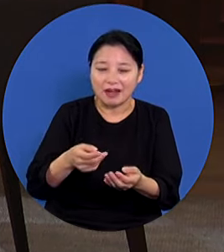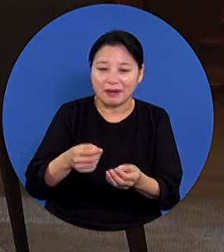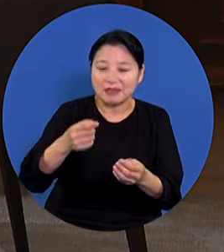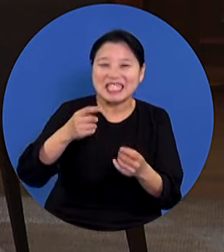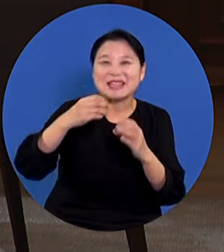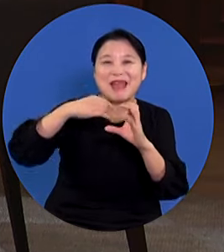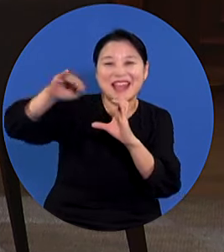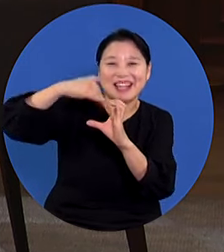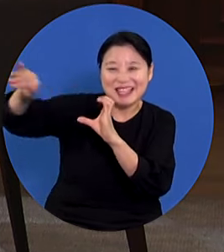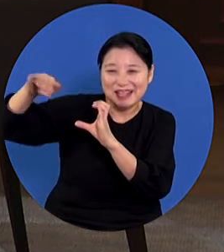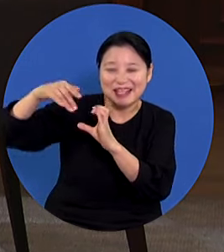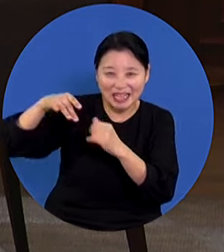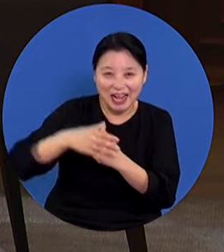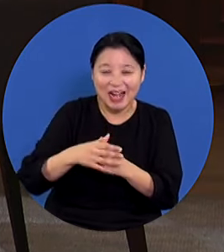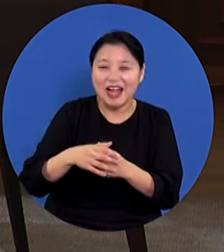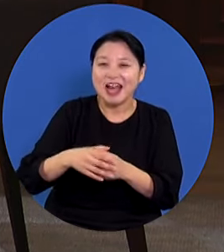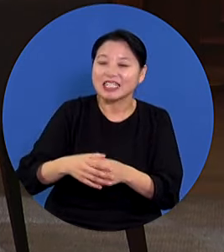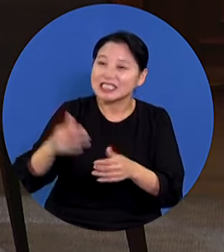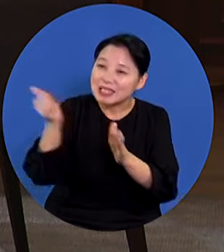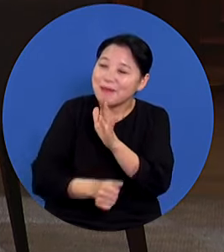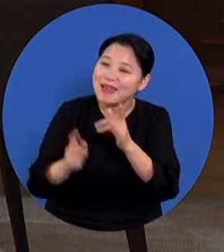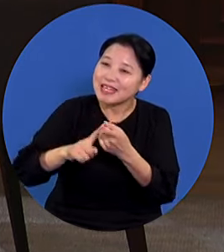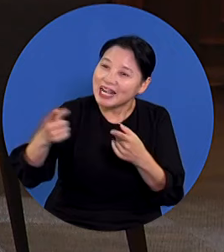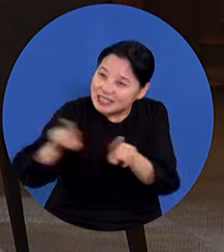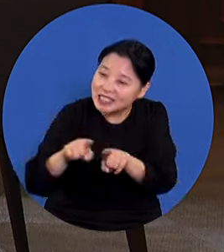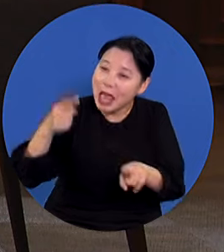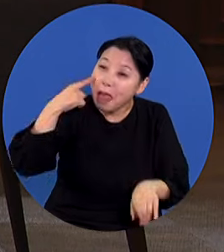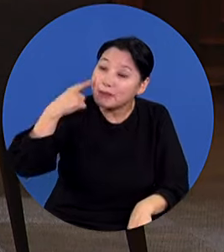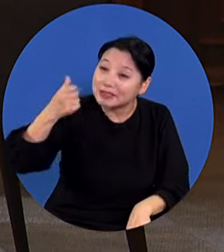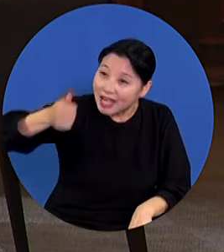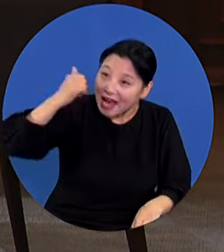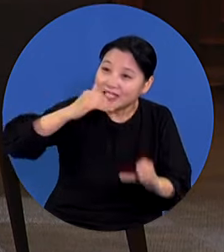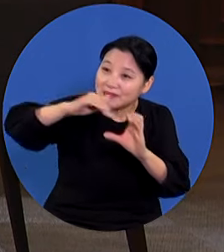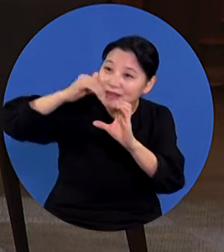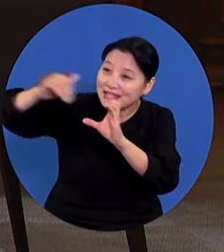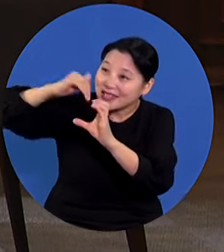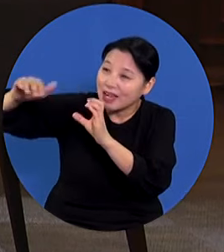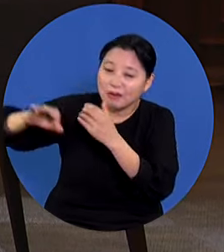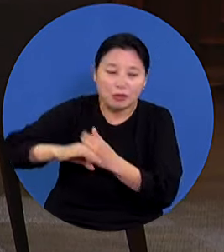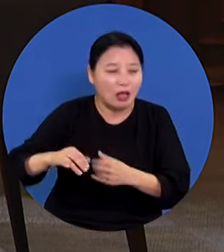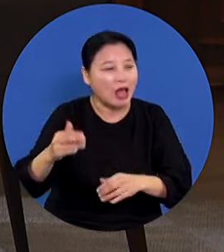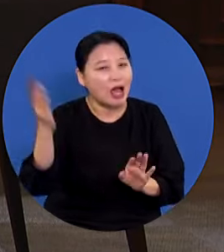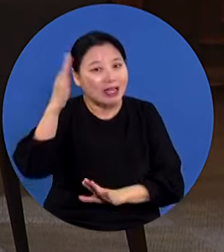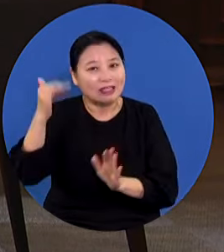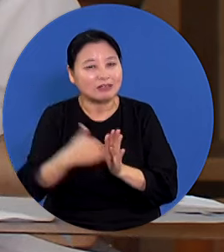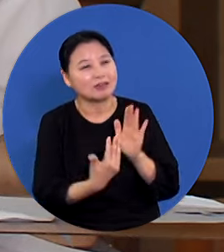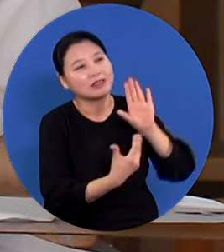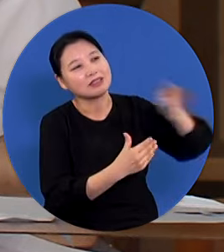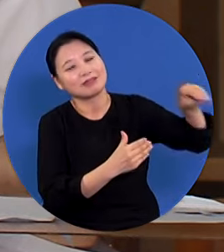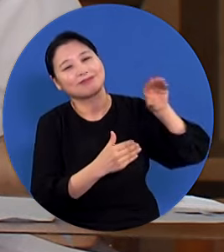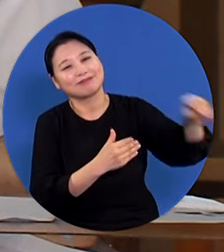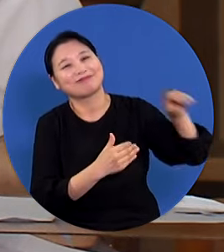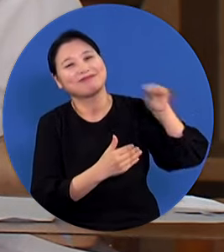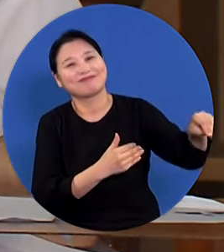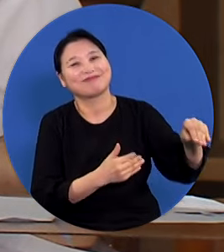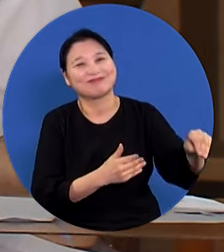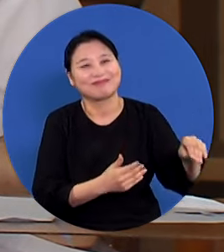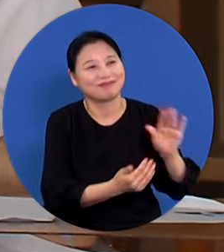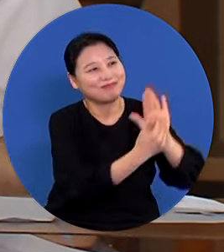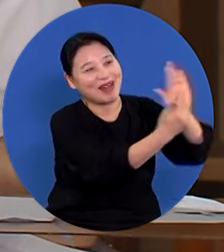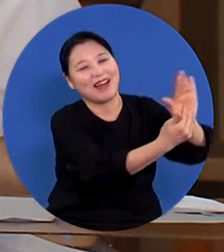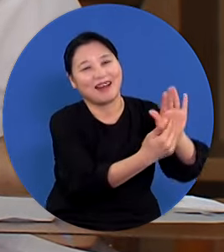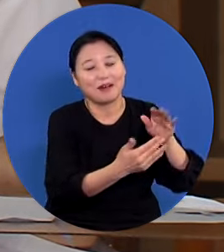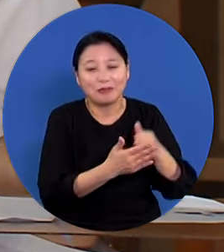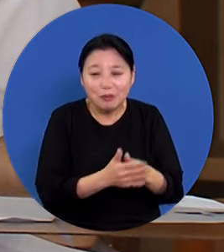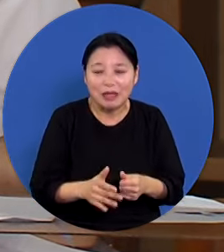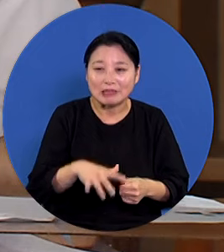차단해 버리고 지금 워낙 사실 교내에서는 다양한 이메일들이 예. 많이 오거든요. 예. 예. 처음부터 호락호락하게 이제